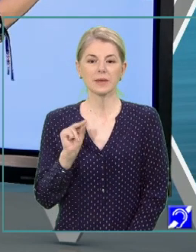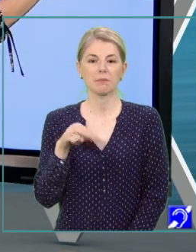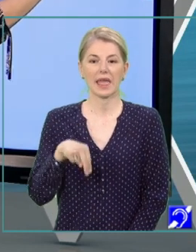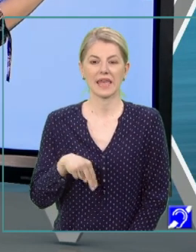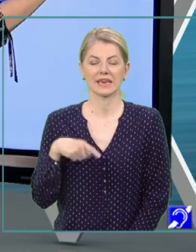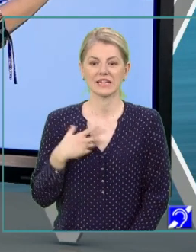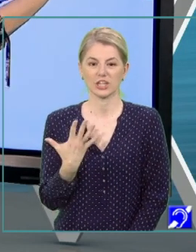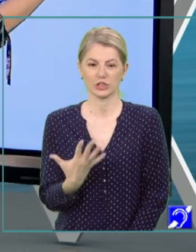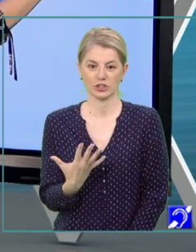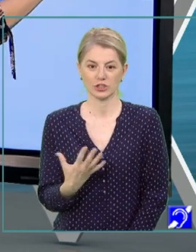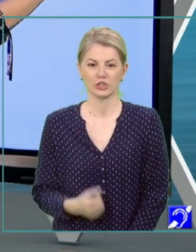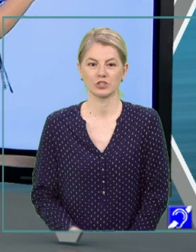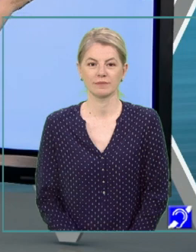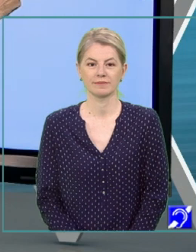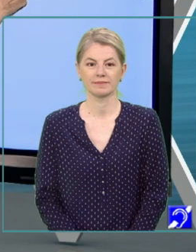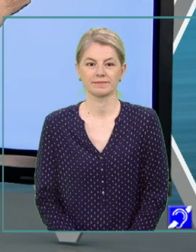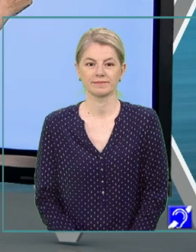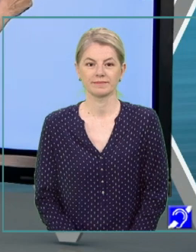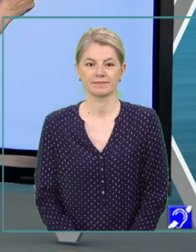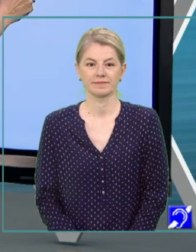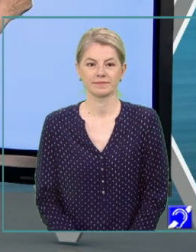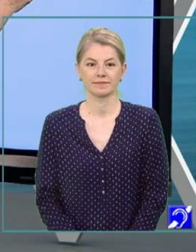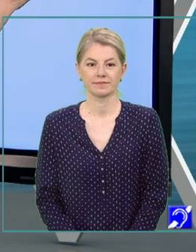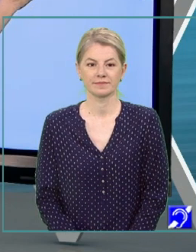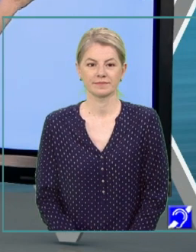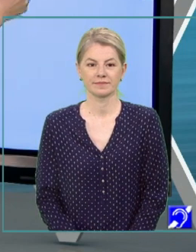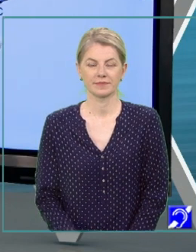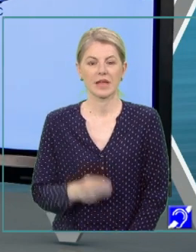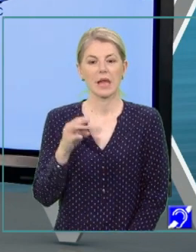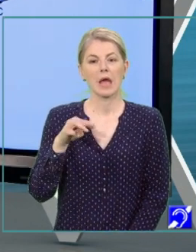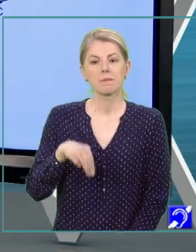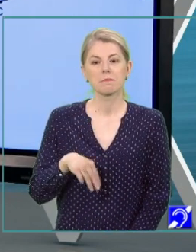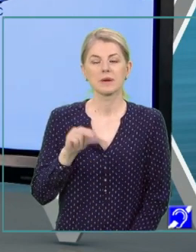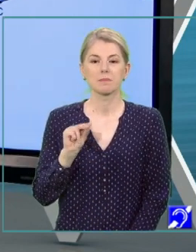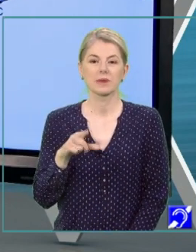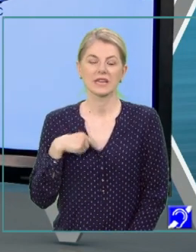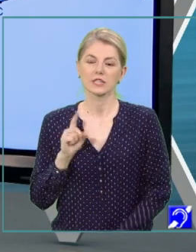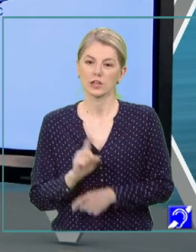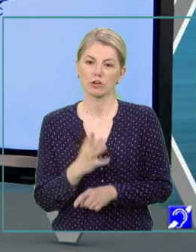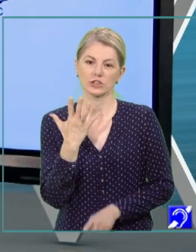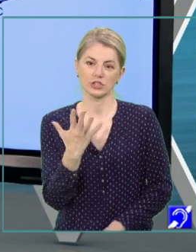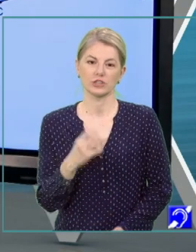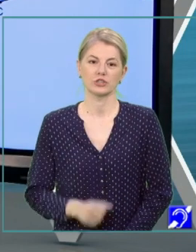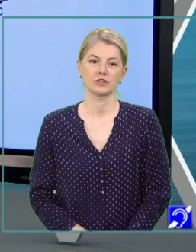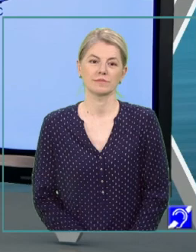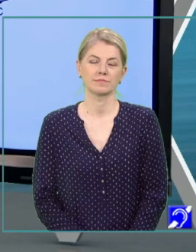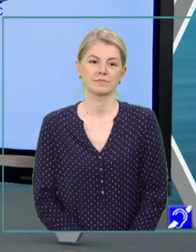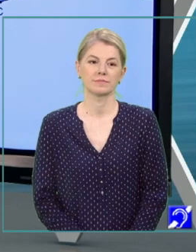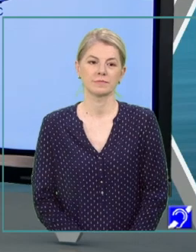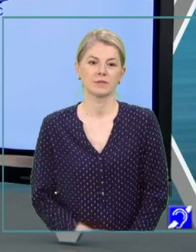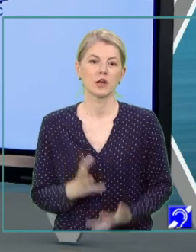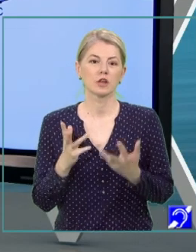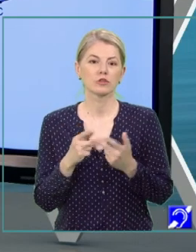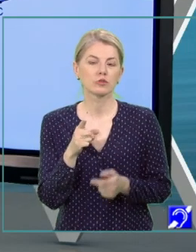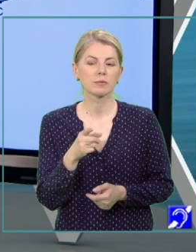Pn este 5. Acesta este tot 5, că am aplicat teorema liniei mijlocii. Numerele